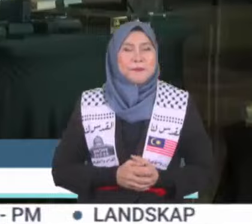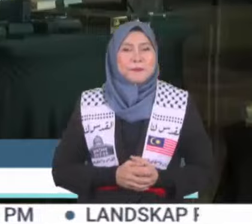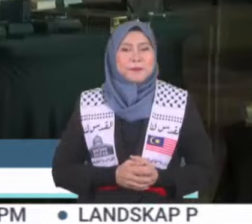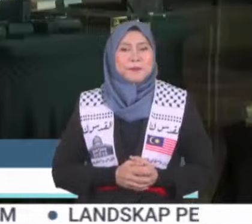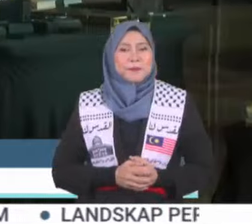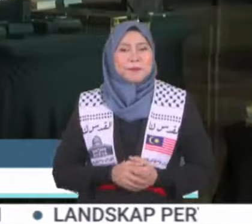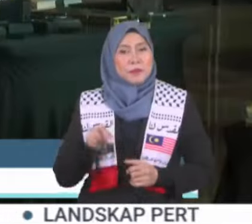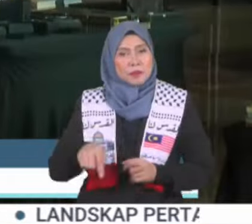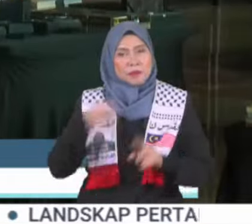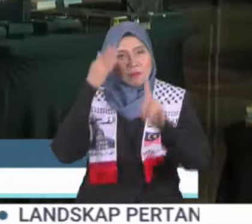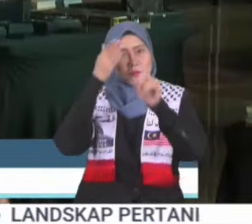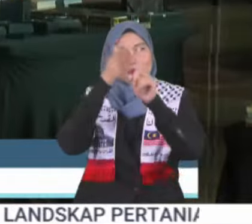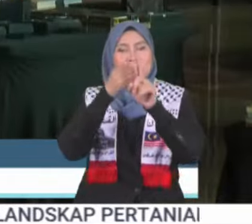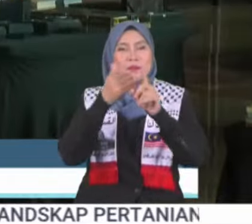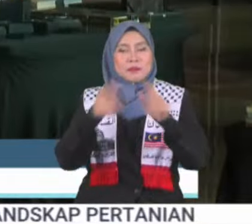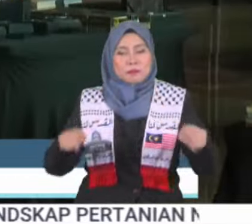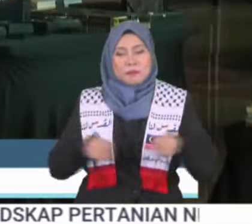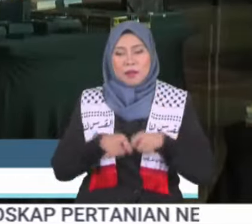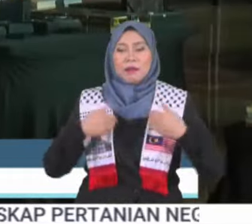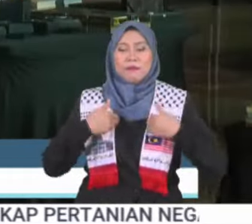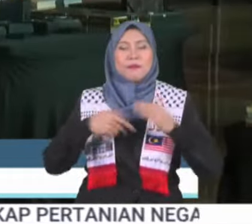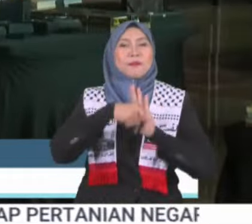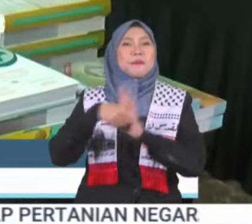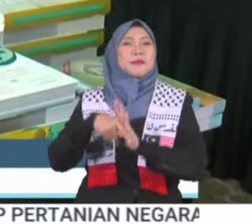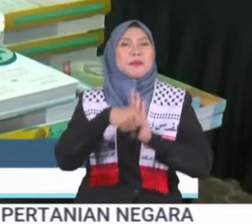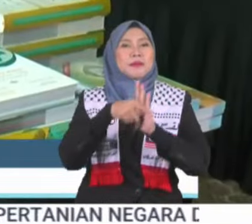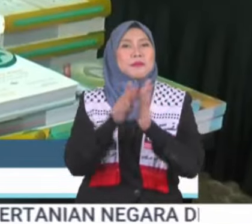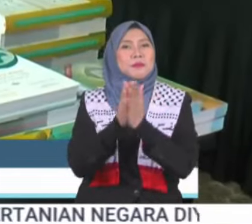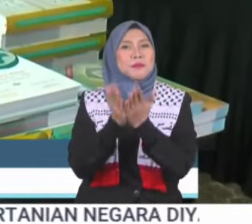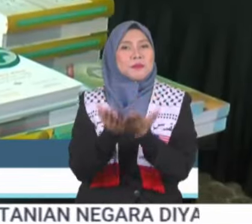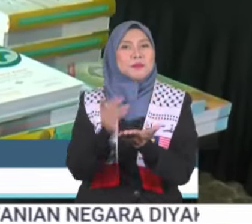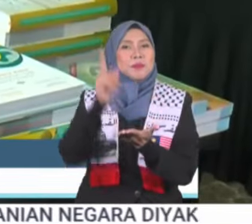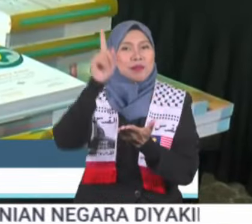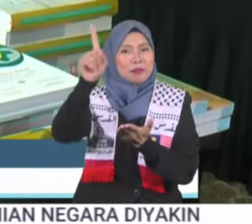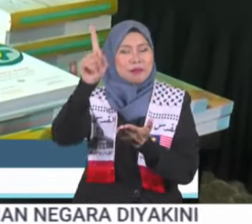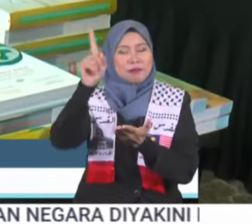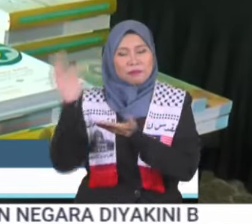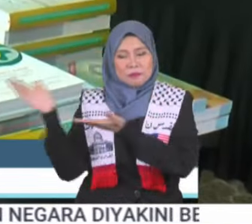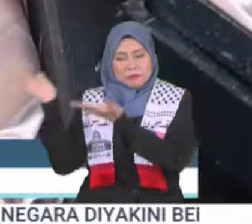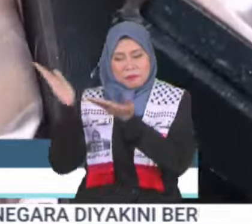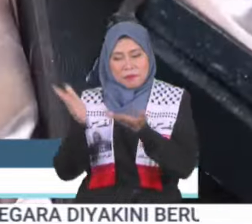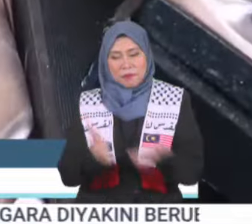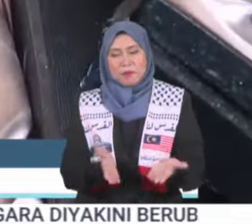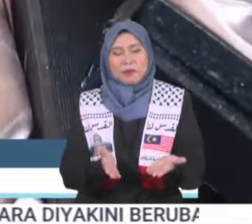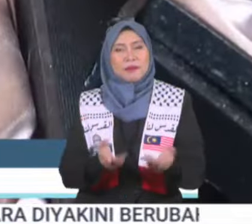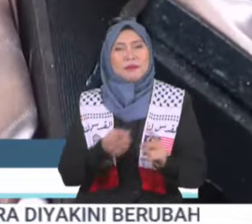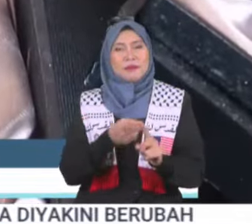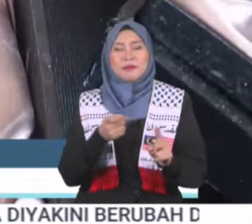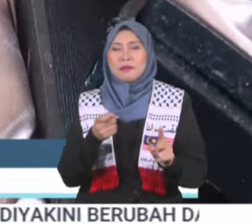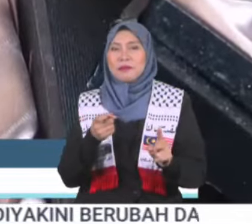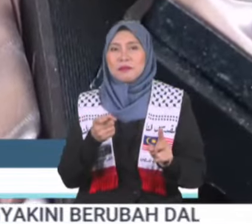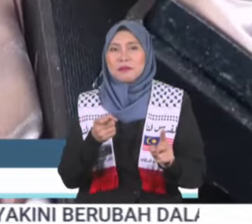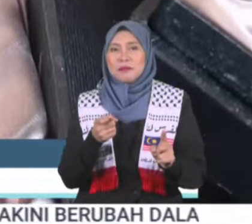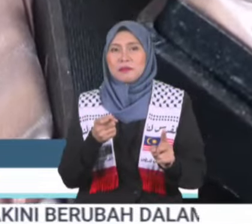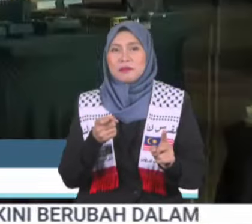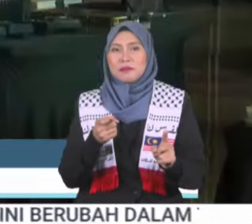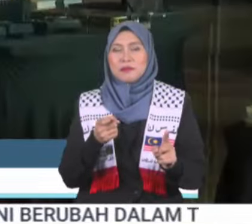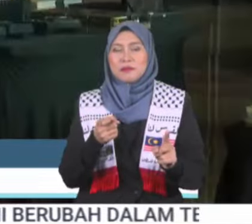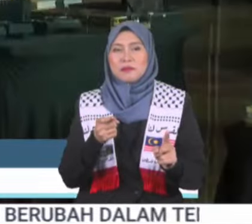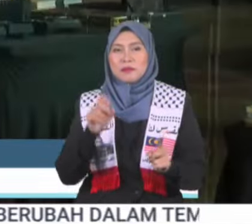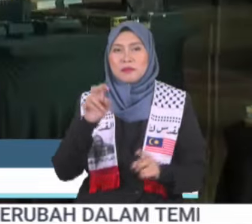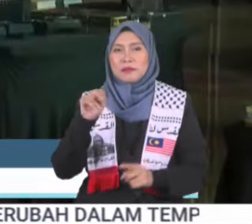Jadi yang ini memang kita khususkan, dan kita ada juga pameran-pameran Al-Quran yang kita bawakan daripada Yayasan Satu Nasyur